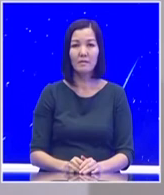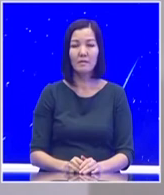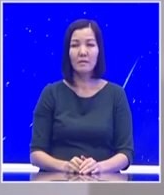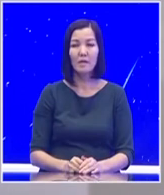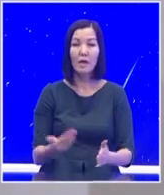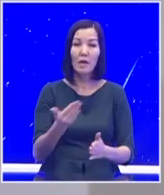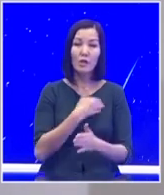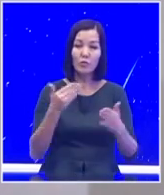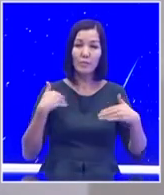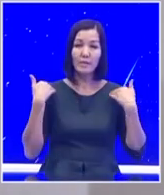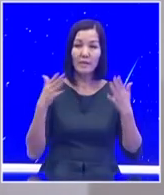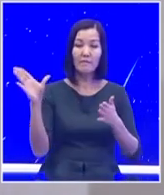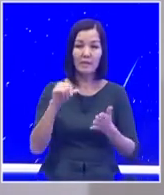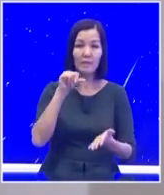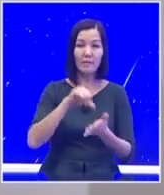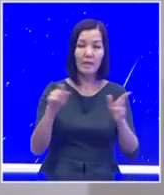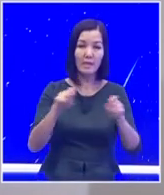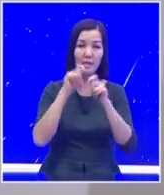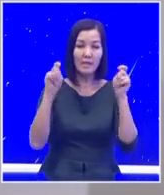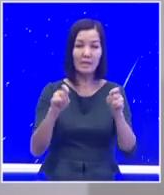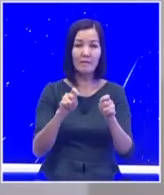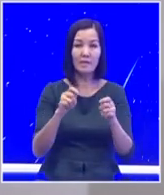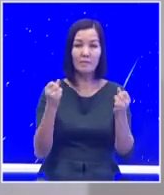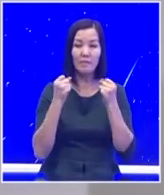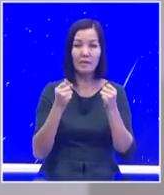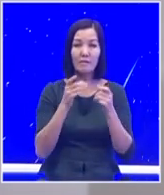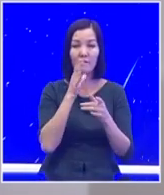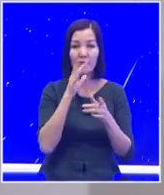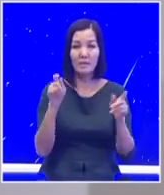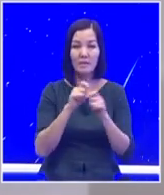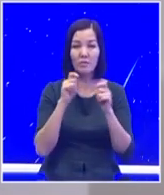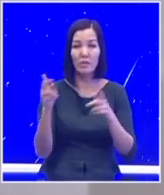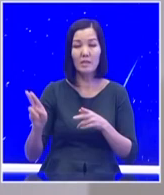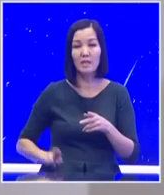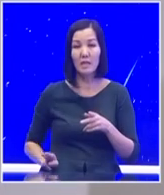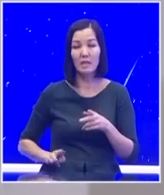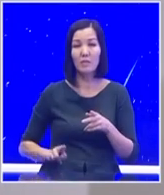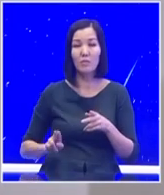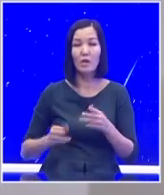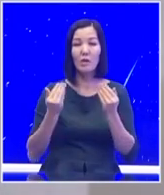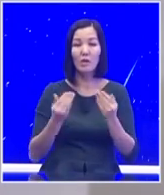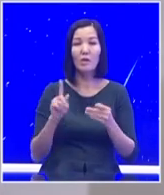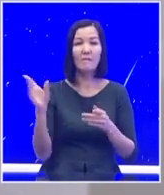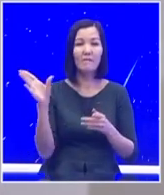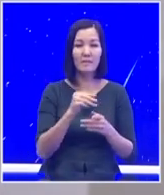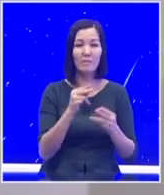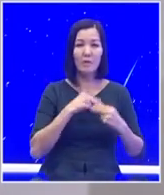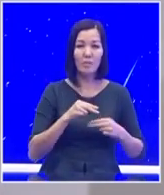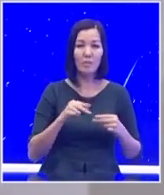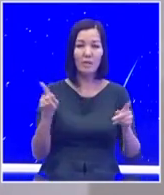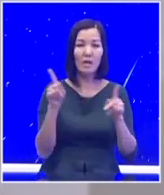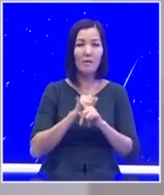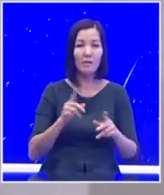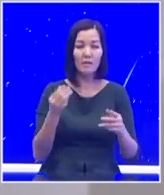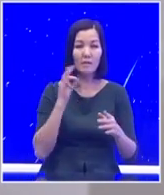Хочу поздравить всех присутствующих с открытием спортивного сезона. Выражаю благодарность директору центра и всем, кто здесь трудится. Вы делаете неоценимый вклад.